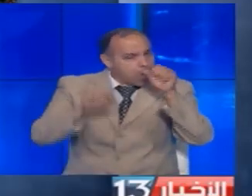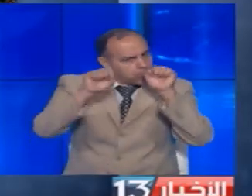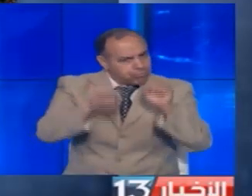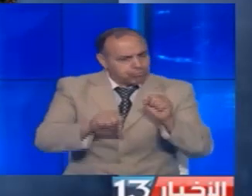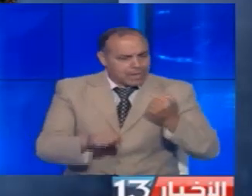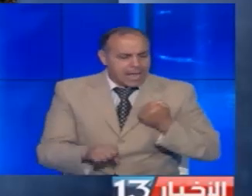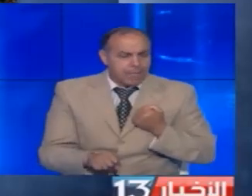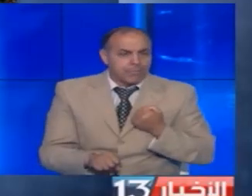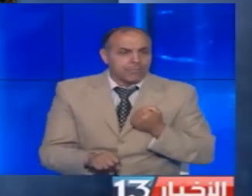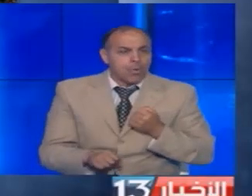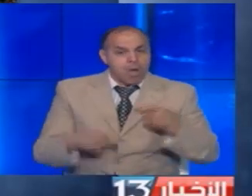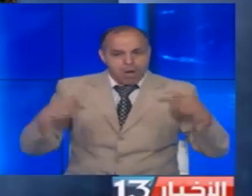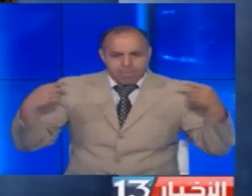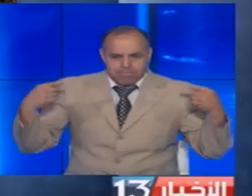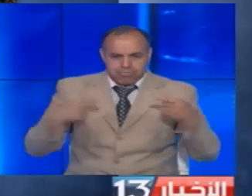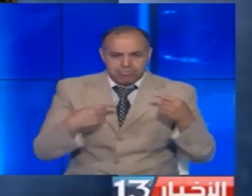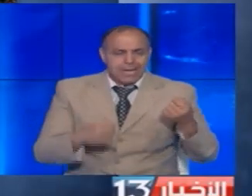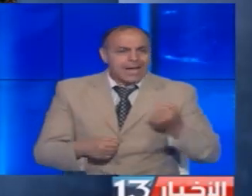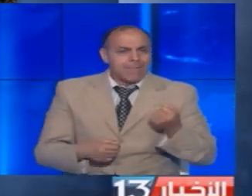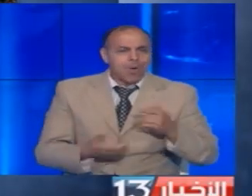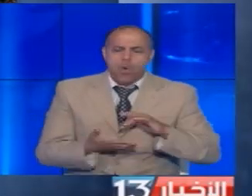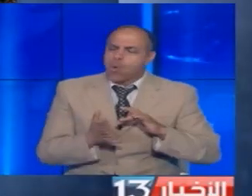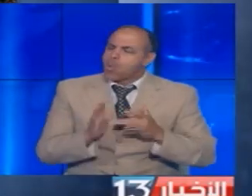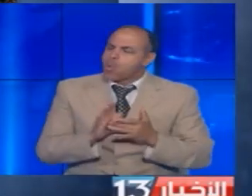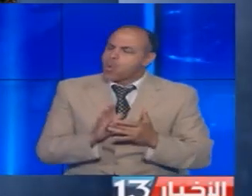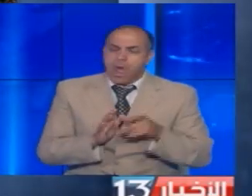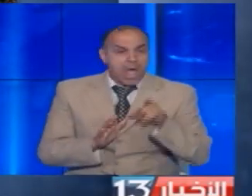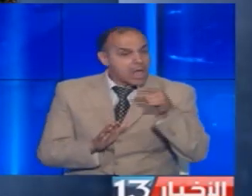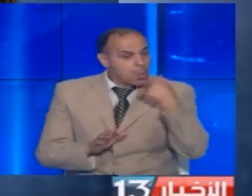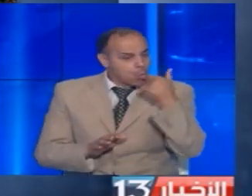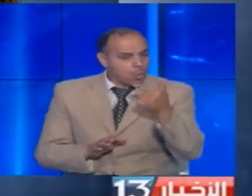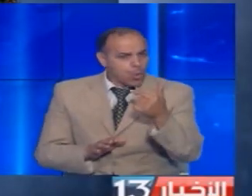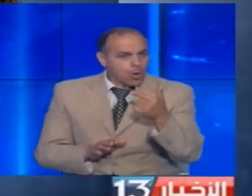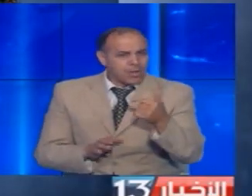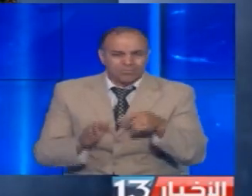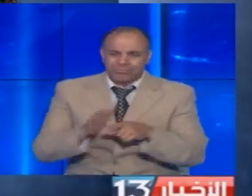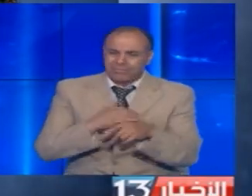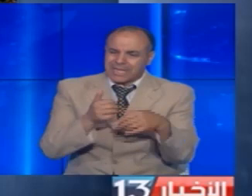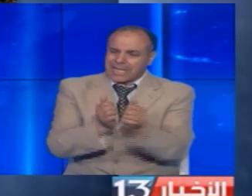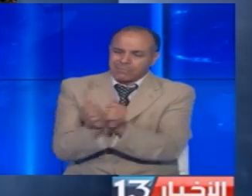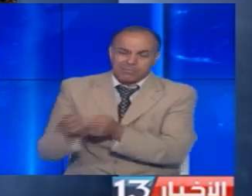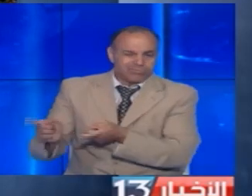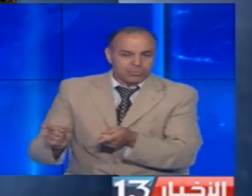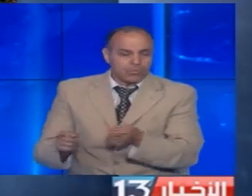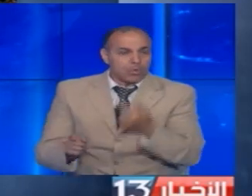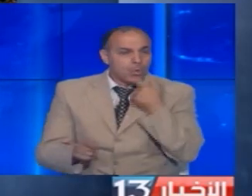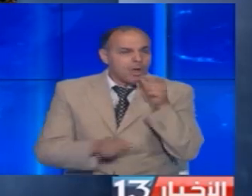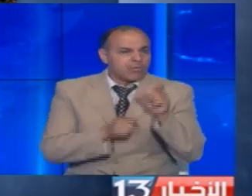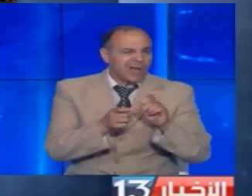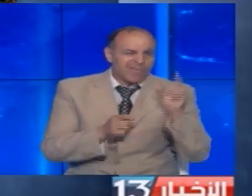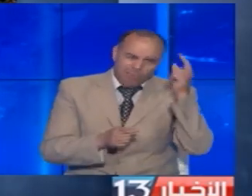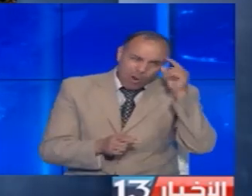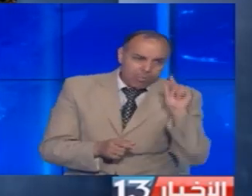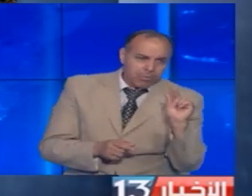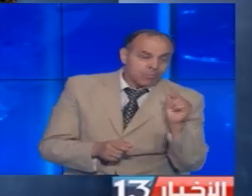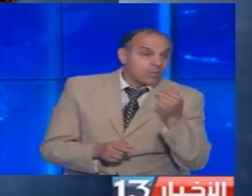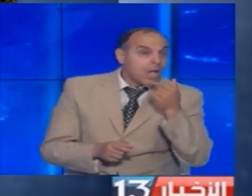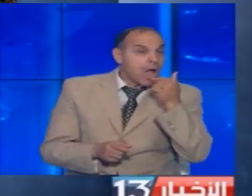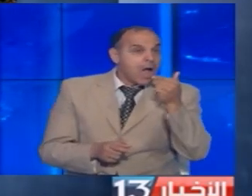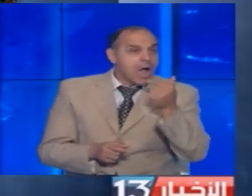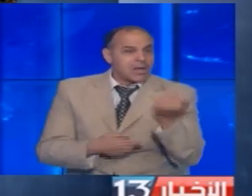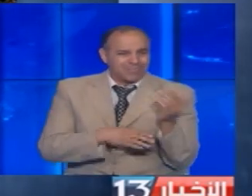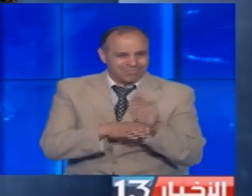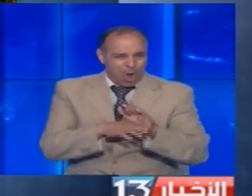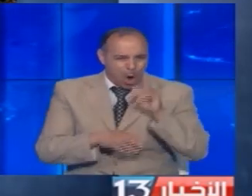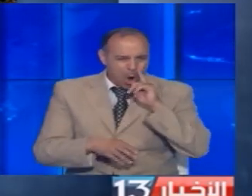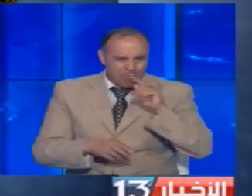وإرهابي ومحاربة الإرهاب بمنأى عما وصفه بالمصالح الحزبية والفئوية الضيقة. وكان الراعي